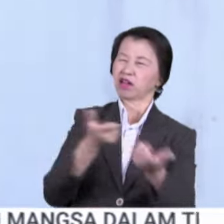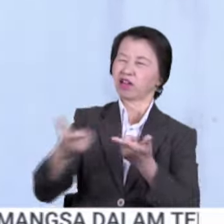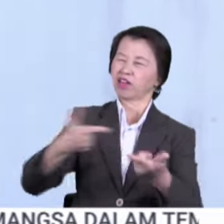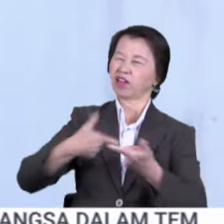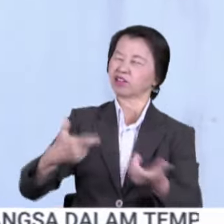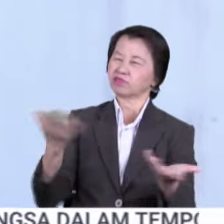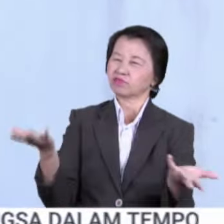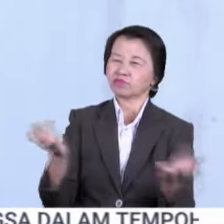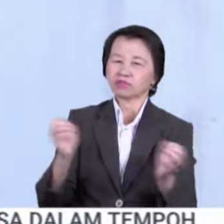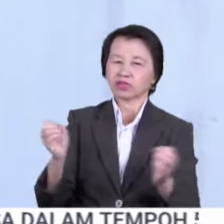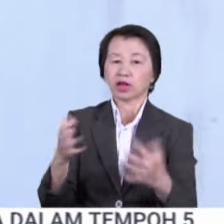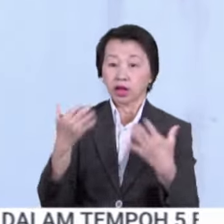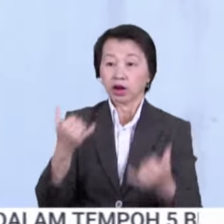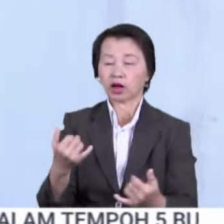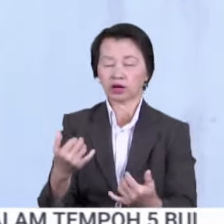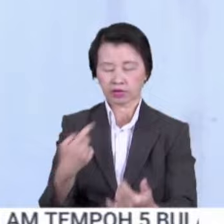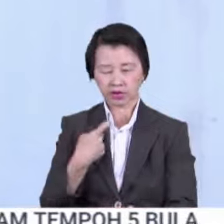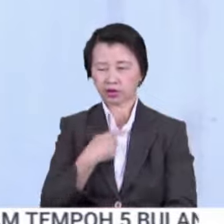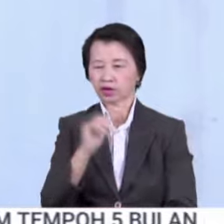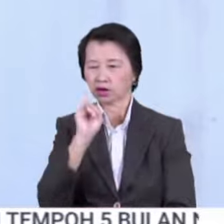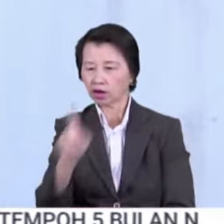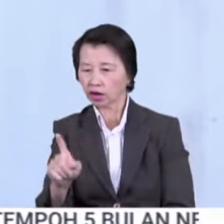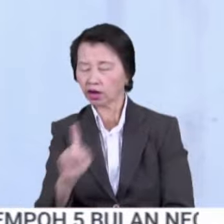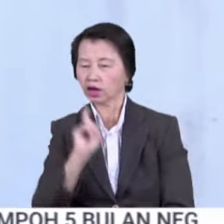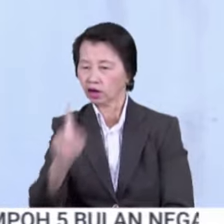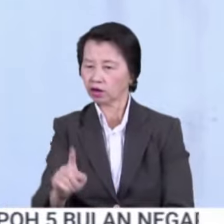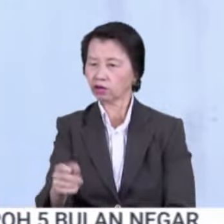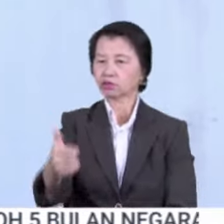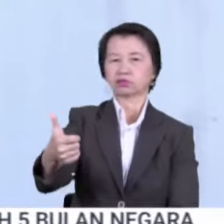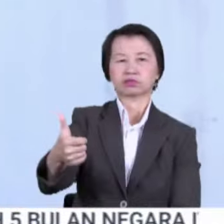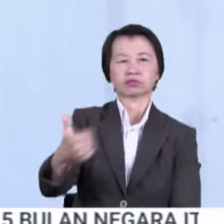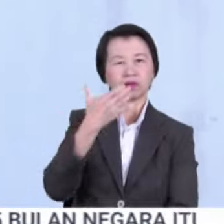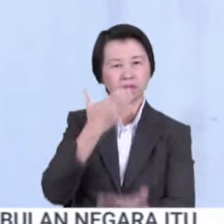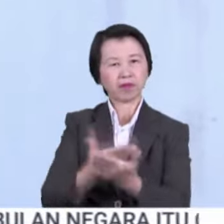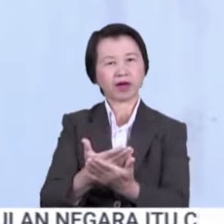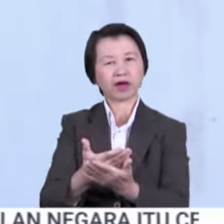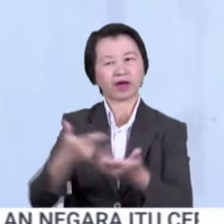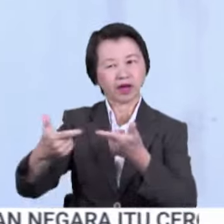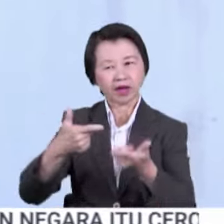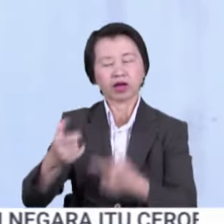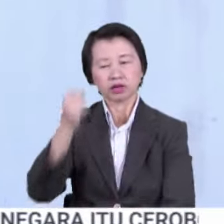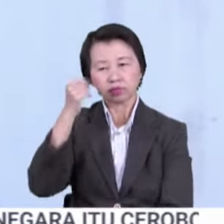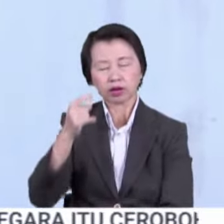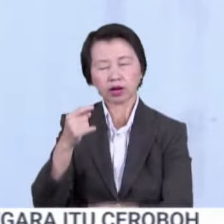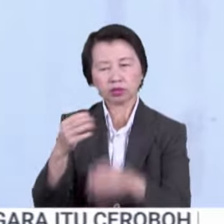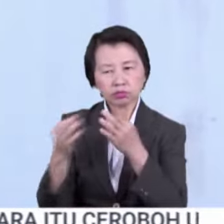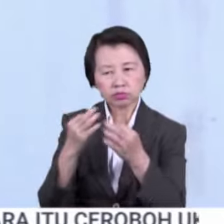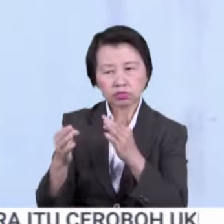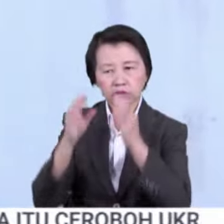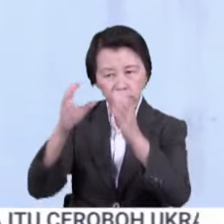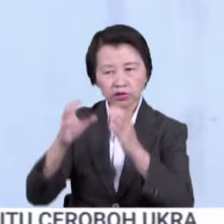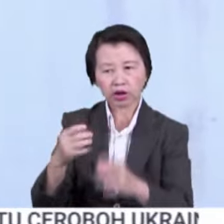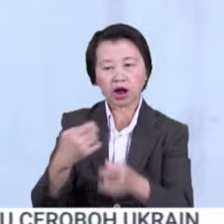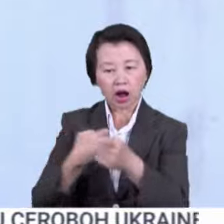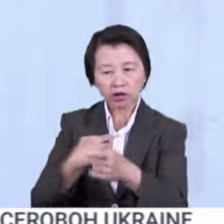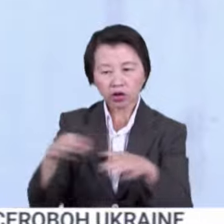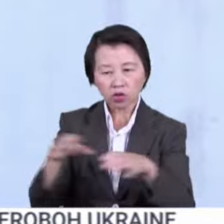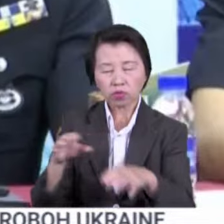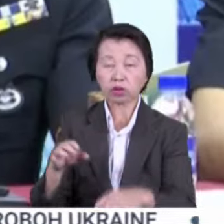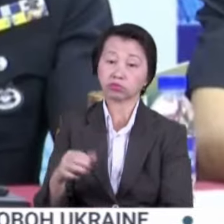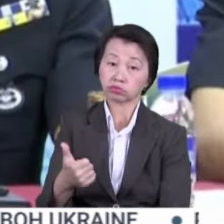kali ini kita datangi memang nampaklah baik kita boleh paham apa bejana Polisi ada